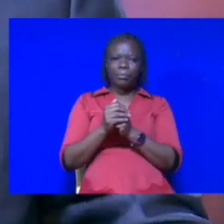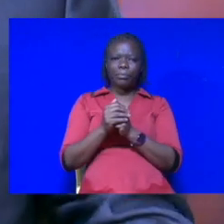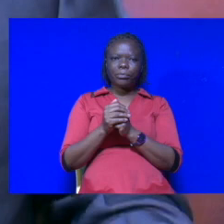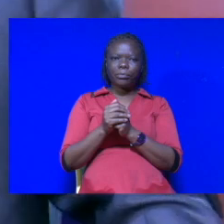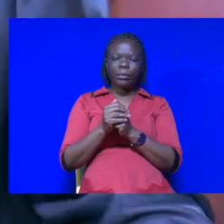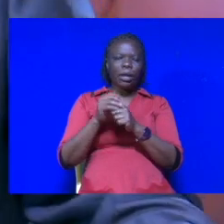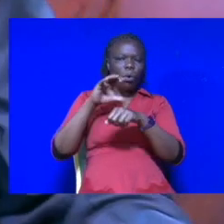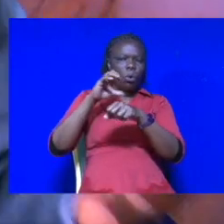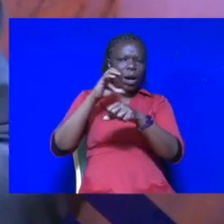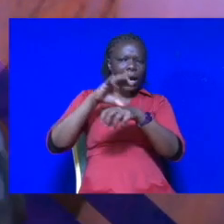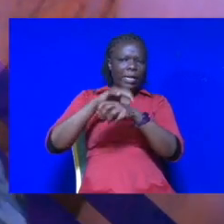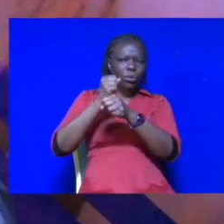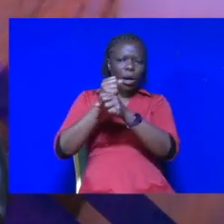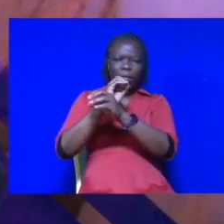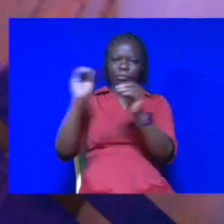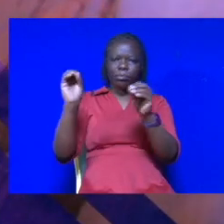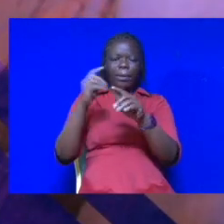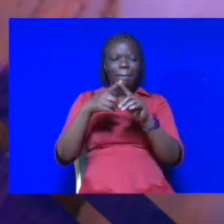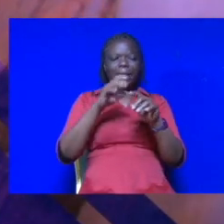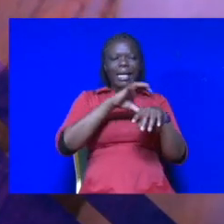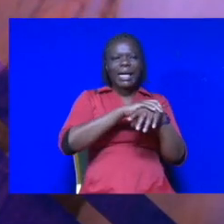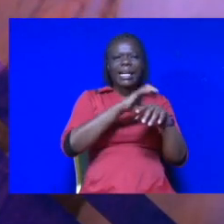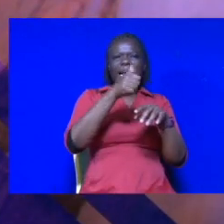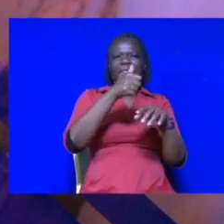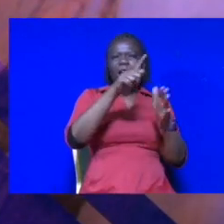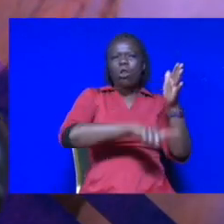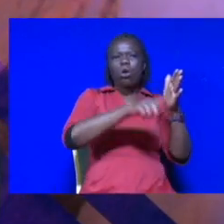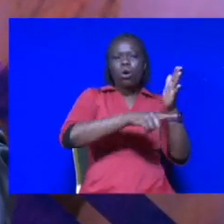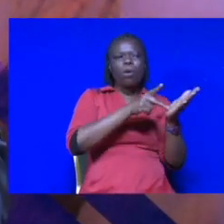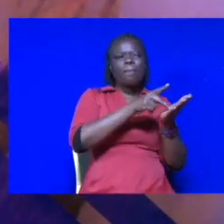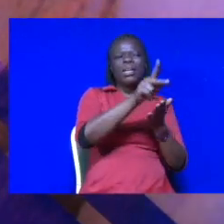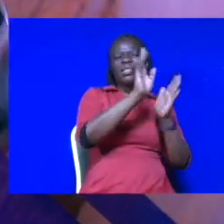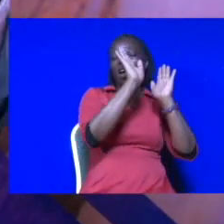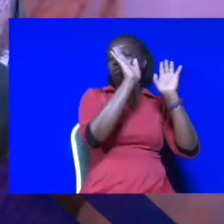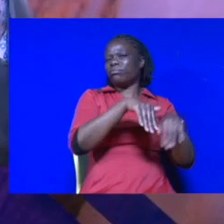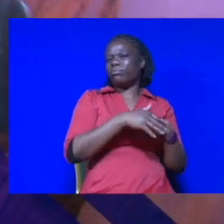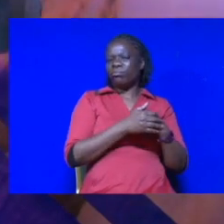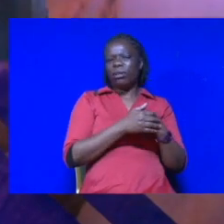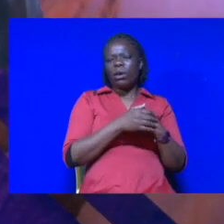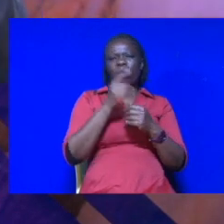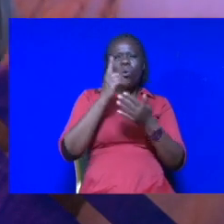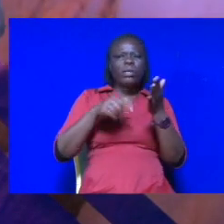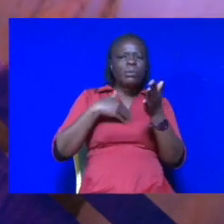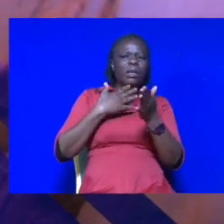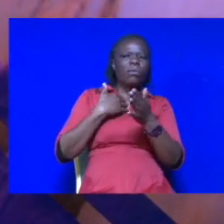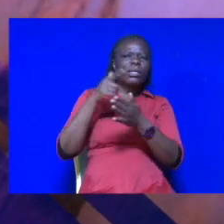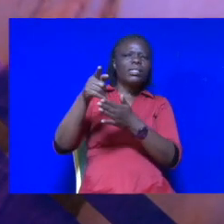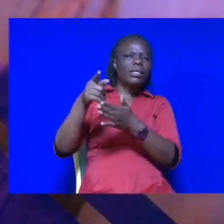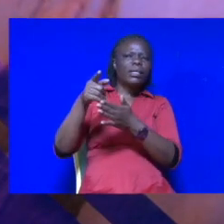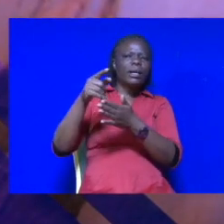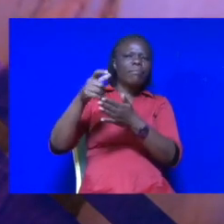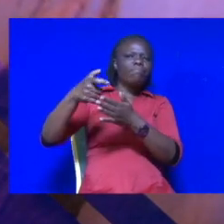kazi hukupata, lakini ukapata kazi nyingine ndogo. Ndogo. Ukaanza kusema, mbona kile nilichokuwa nataka